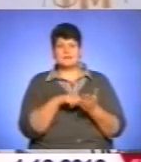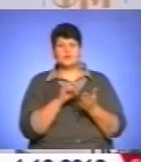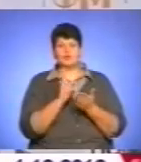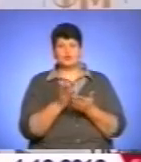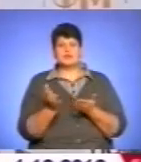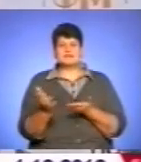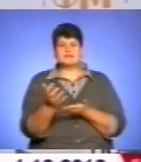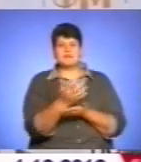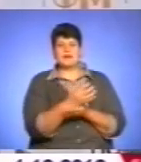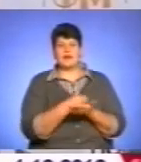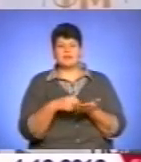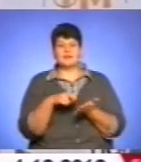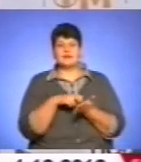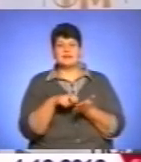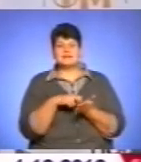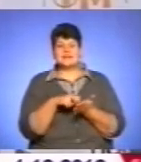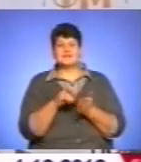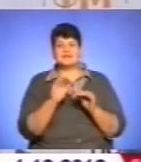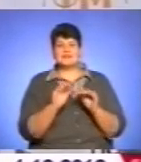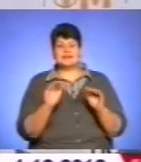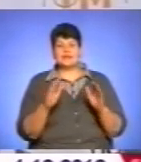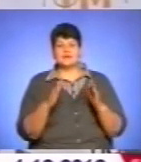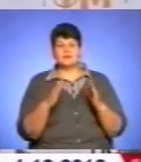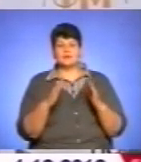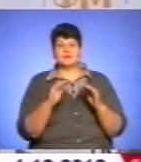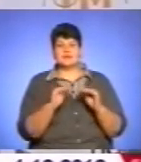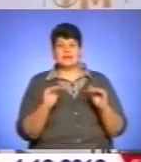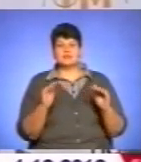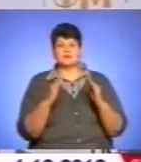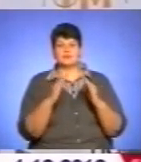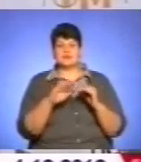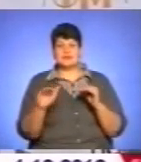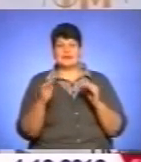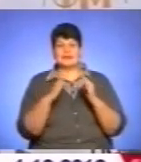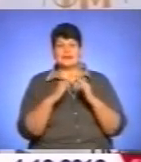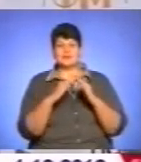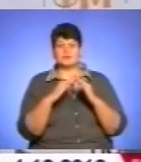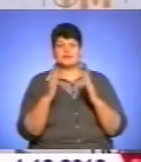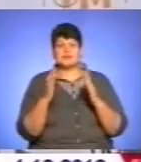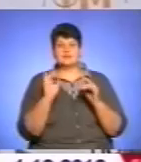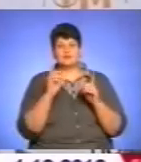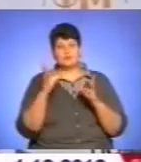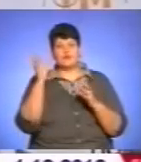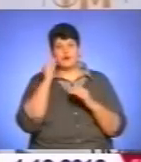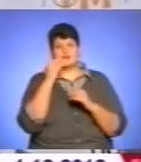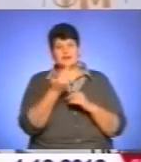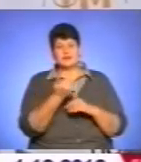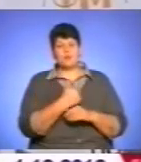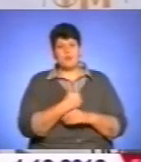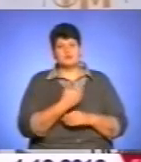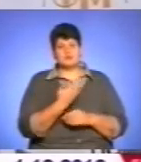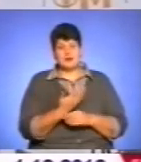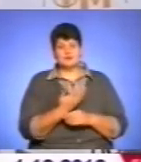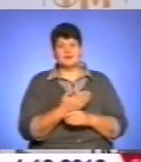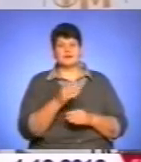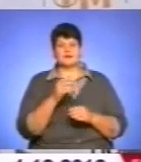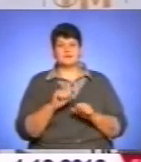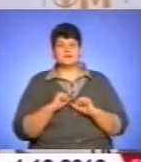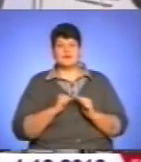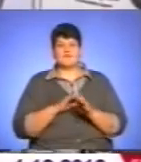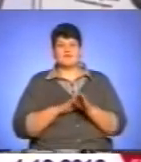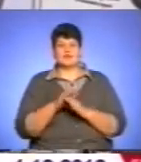листи від дітей і дитячих будинків. Тобто ми будемо враховувати їхні побажання і постараємося виконати їхні